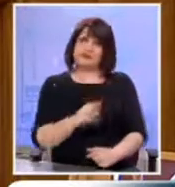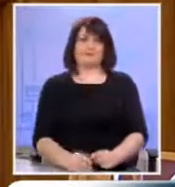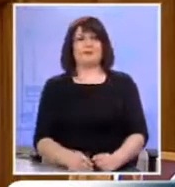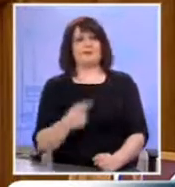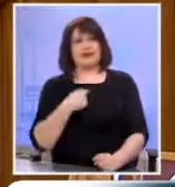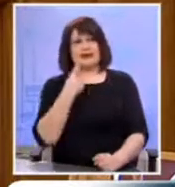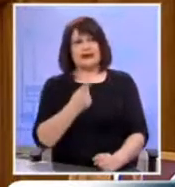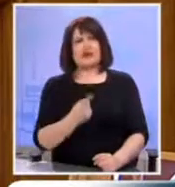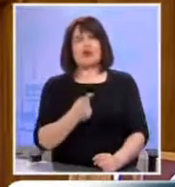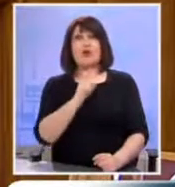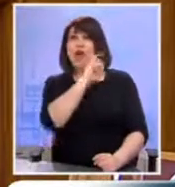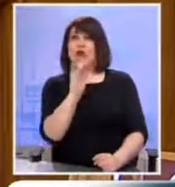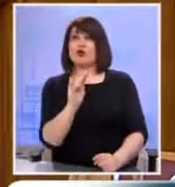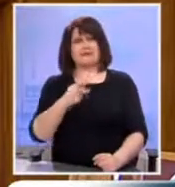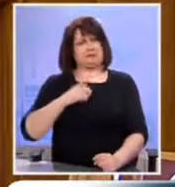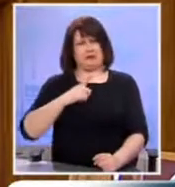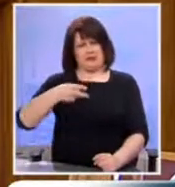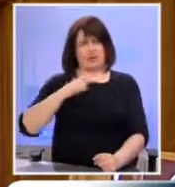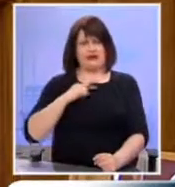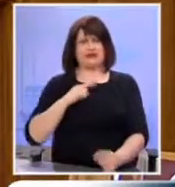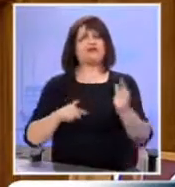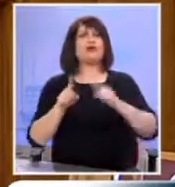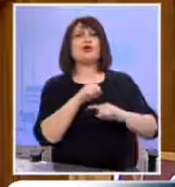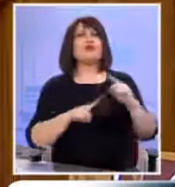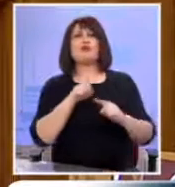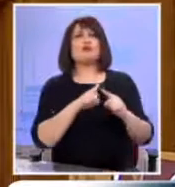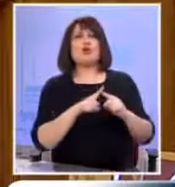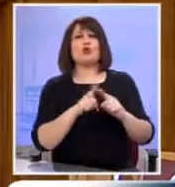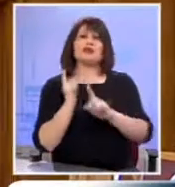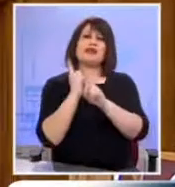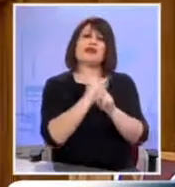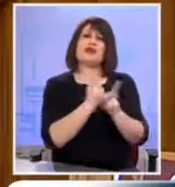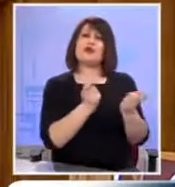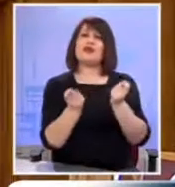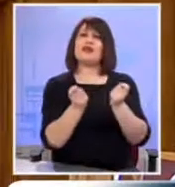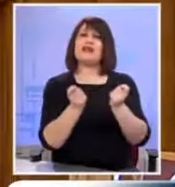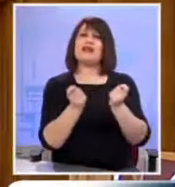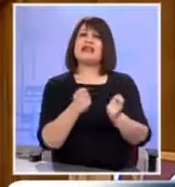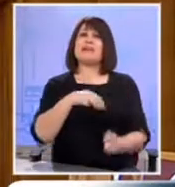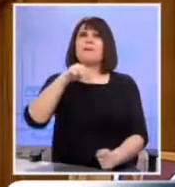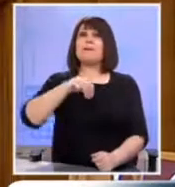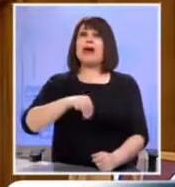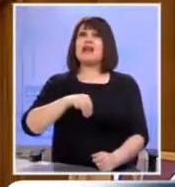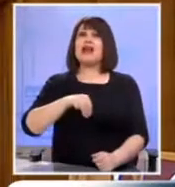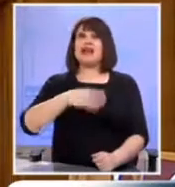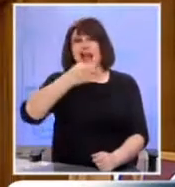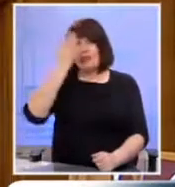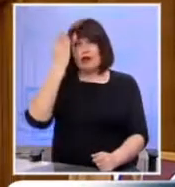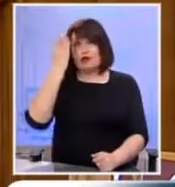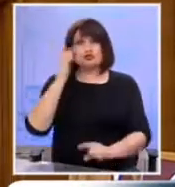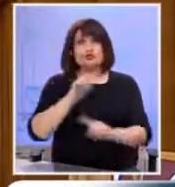ένα ρητορικό ερώτημα. Ποιος αμνίστευσε τον ειδικό διαχειριστή Γκίκα Μάναλη, κυρία